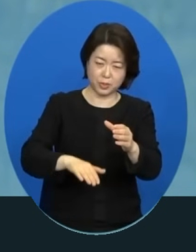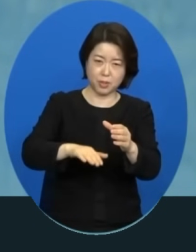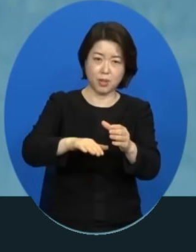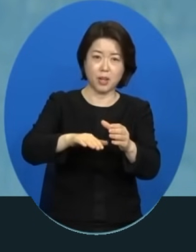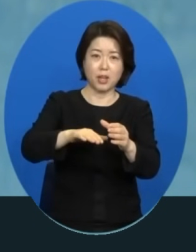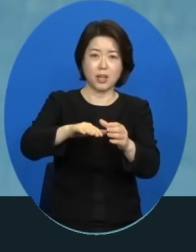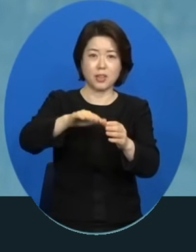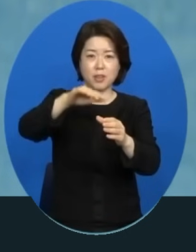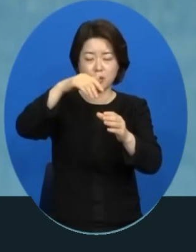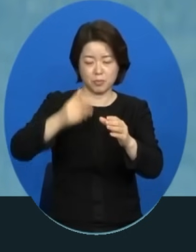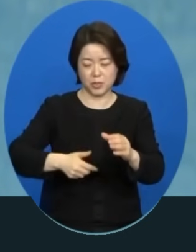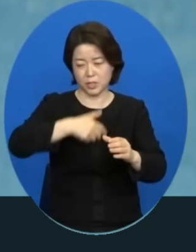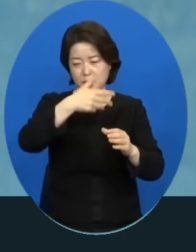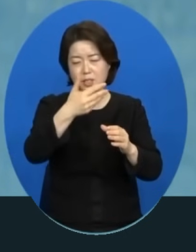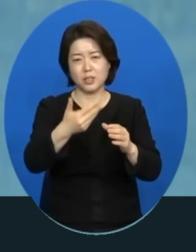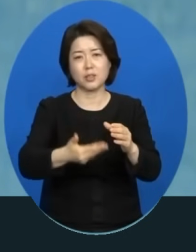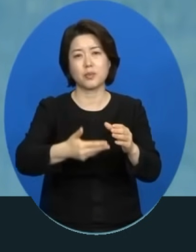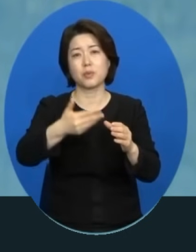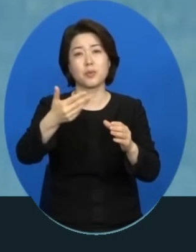채워주소서.